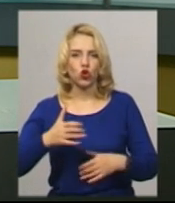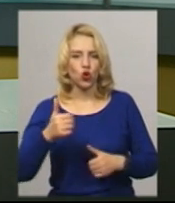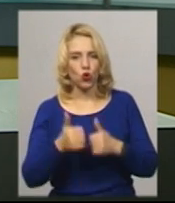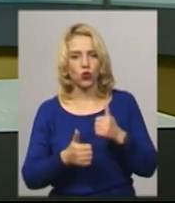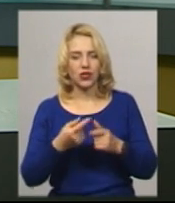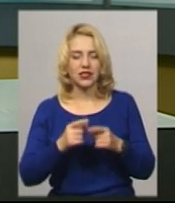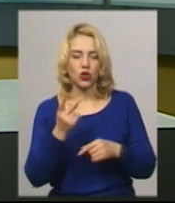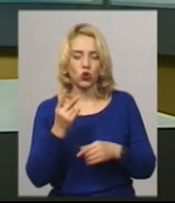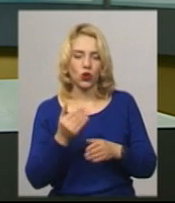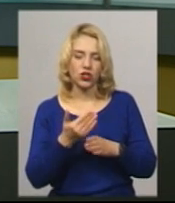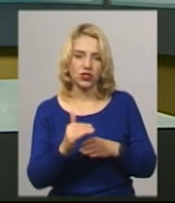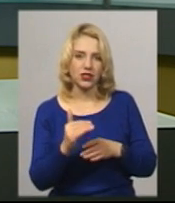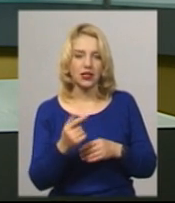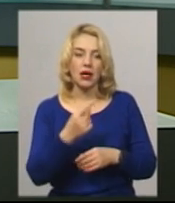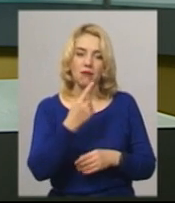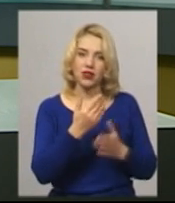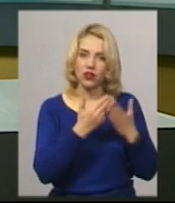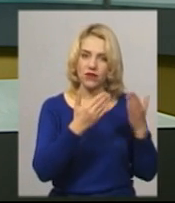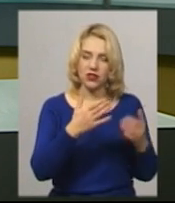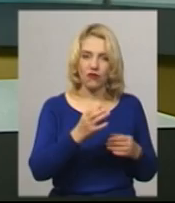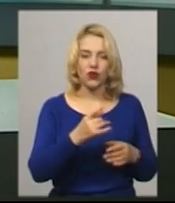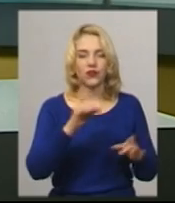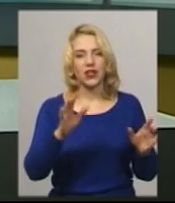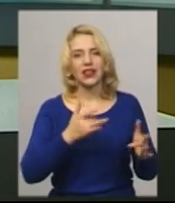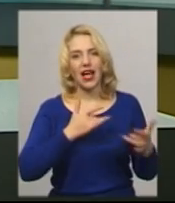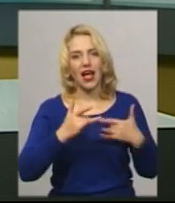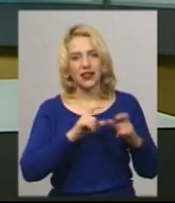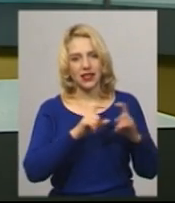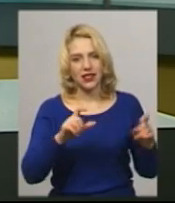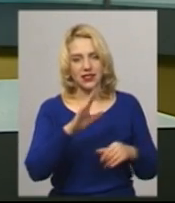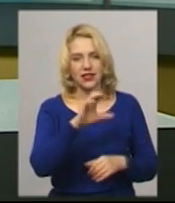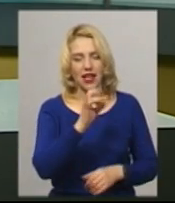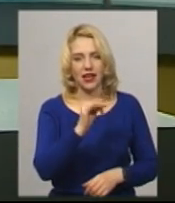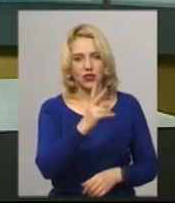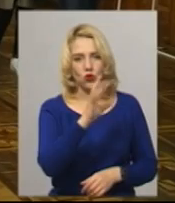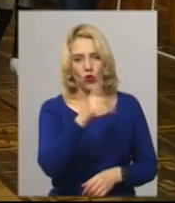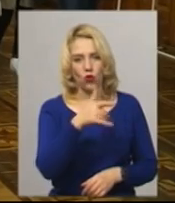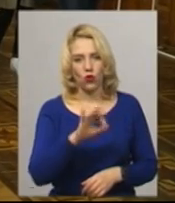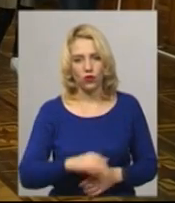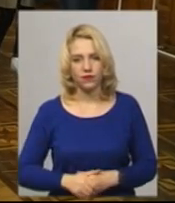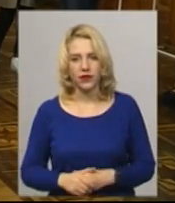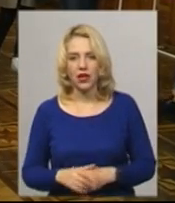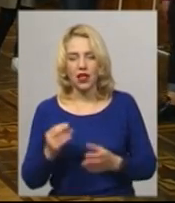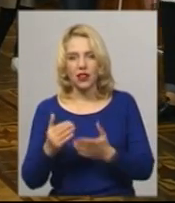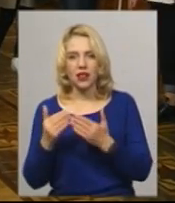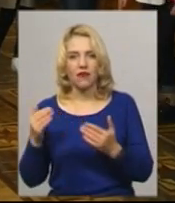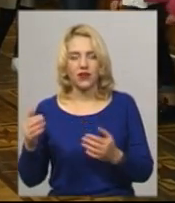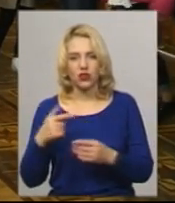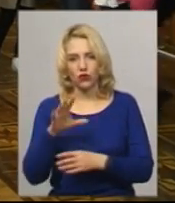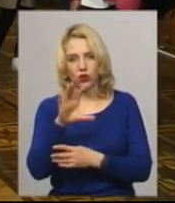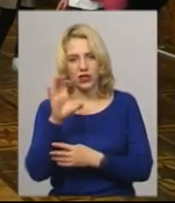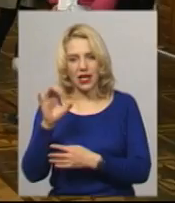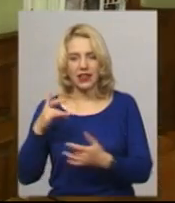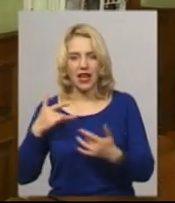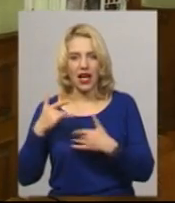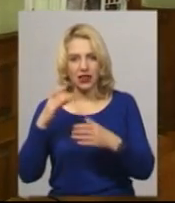проєкту. Перша виставка відкрилася в облмуздрамтеатрі імені Михайла Старицького. На виставку «Світлин. Театр в